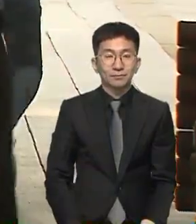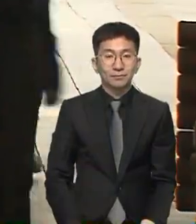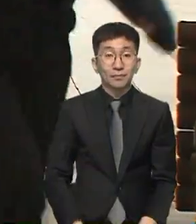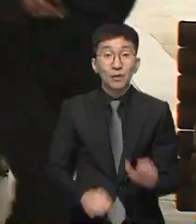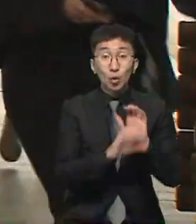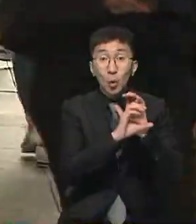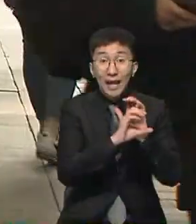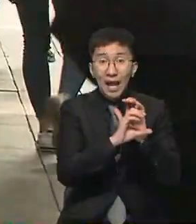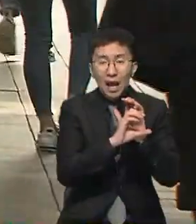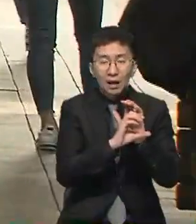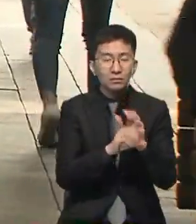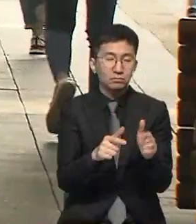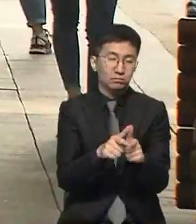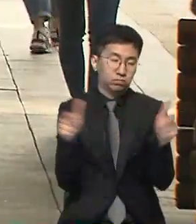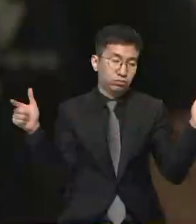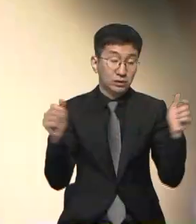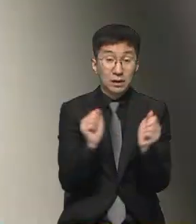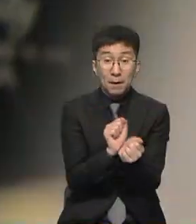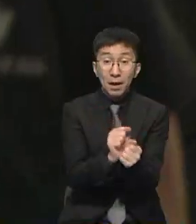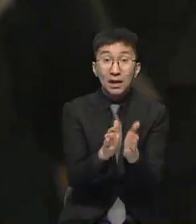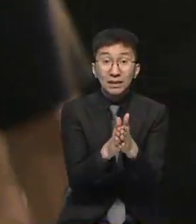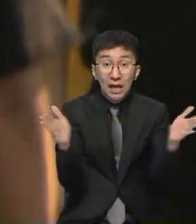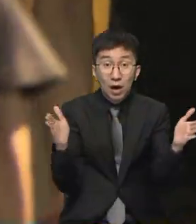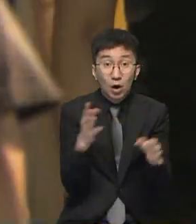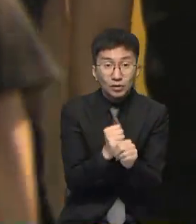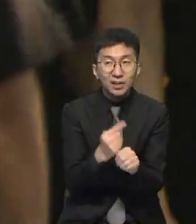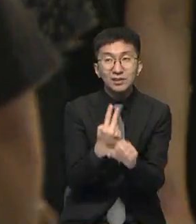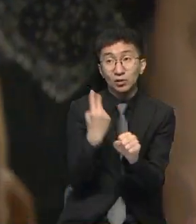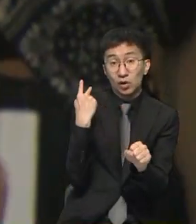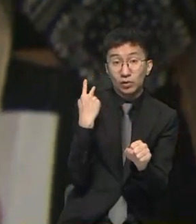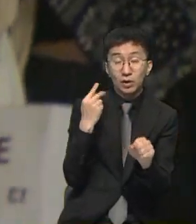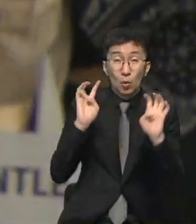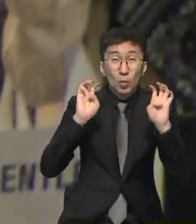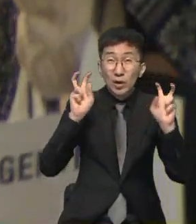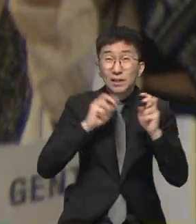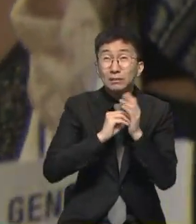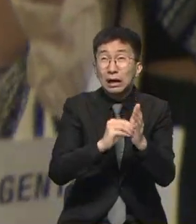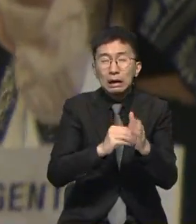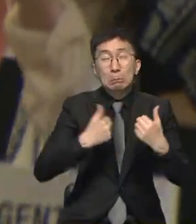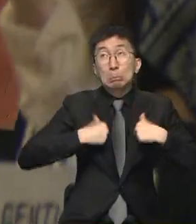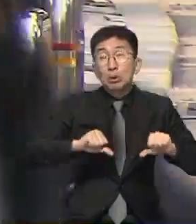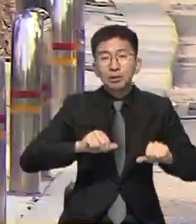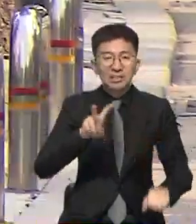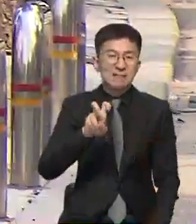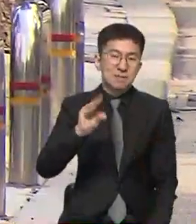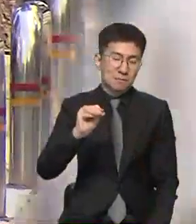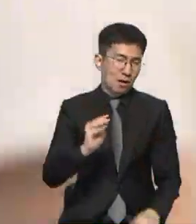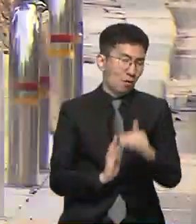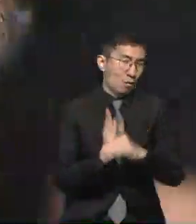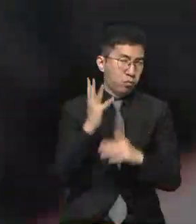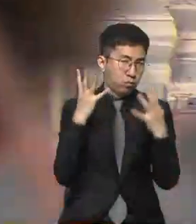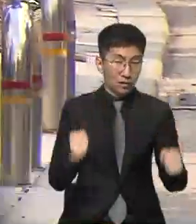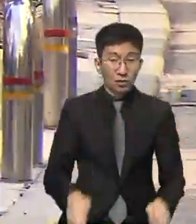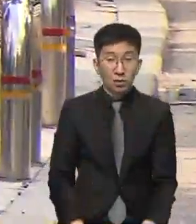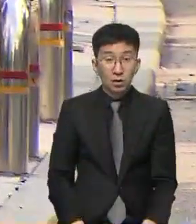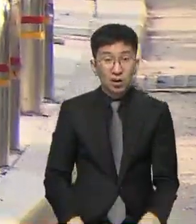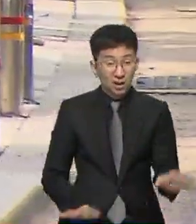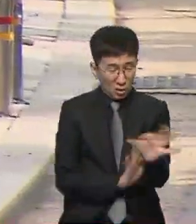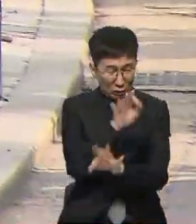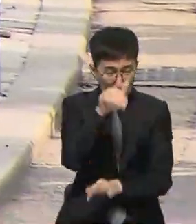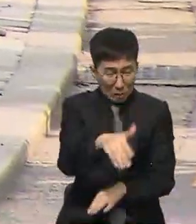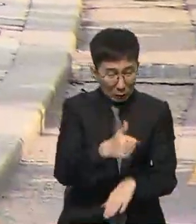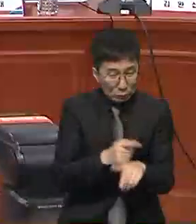코로나가 본격화한 재작년 구직을 단념한 청년은 22만 명에 달했습니다. 경기 악화로 구직 단념자는 더 늘어날 수밖에